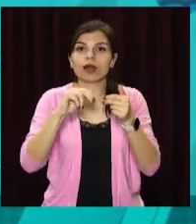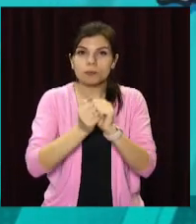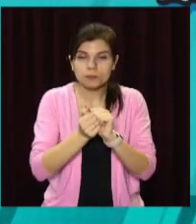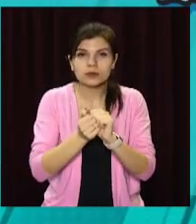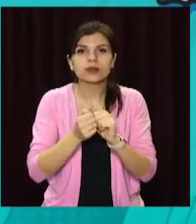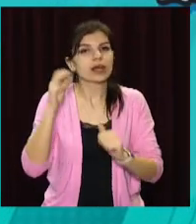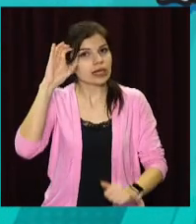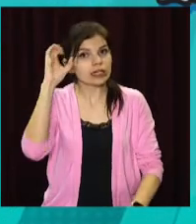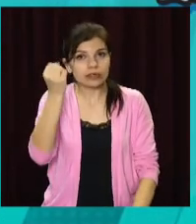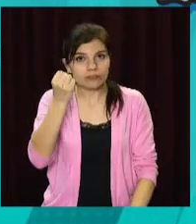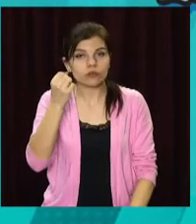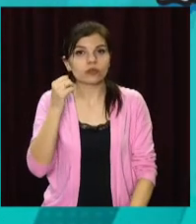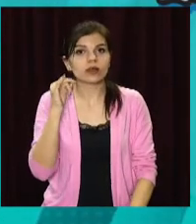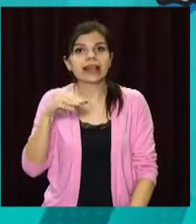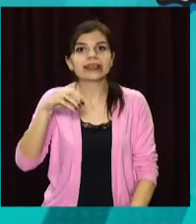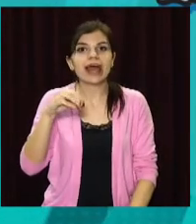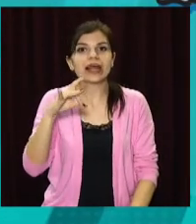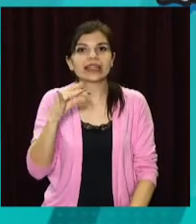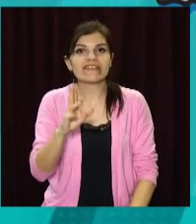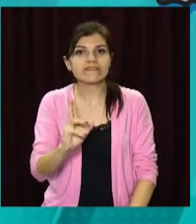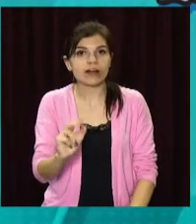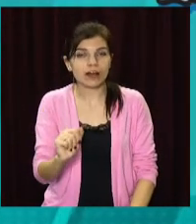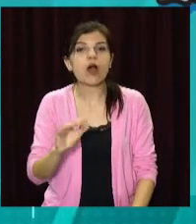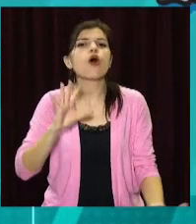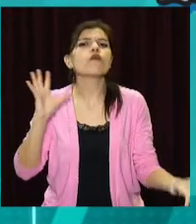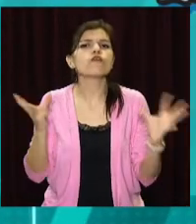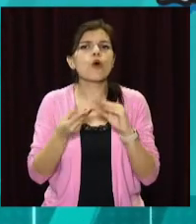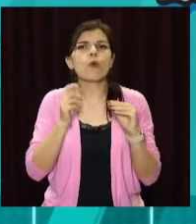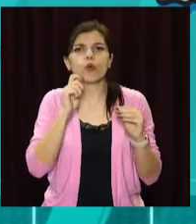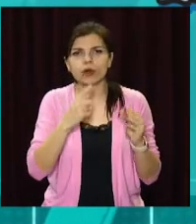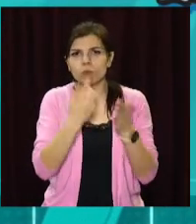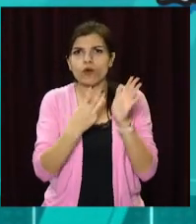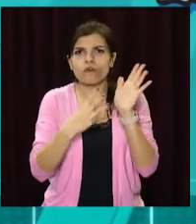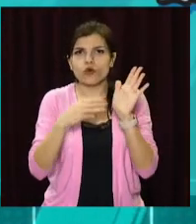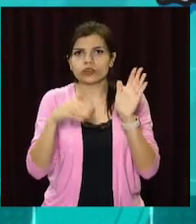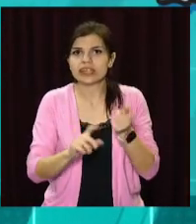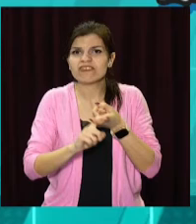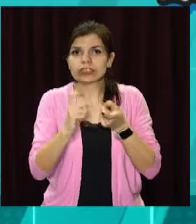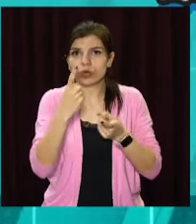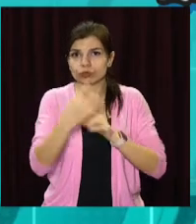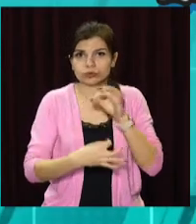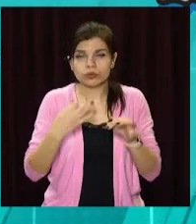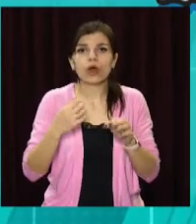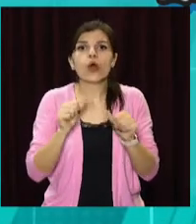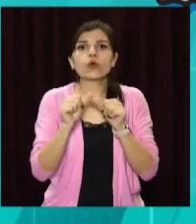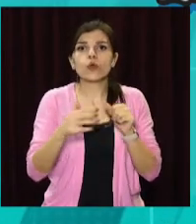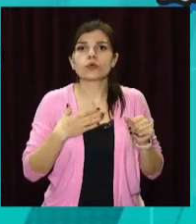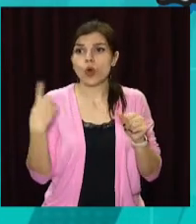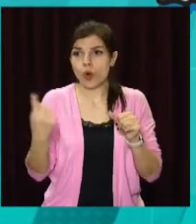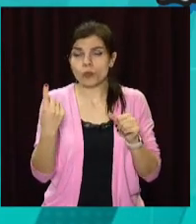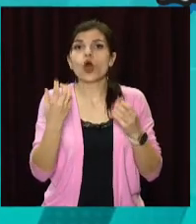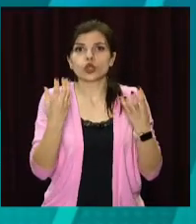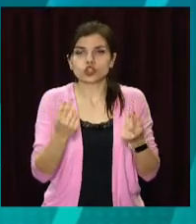Кам'янському, Кривому Розі та Тернівці. Загалом в Україні понад 8 тисяч інфікованих. Крім нашої області, найвищу